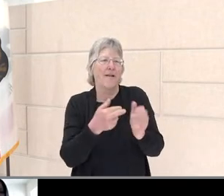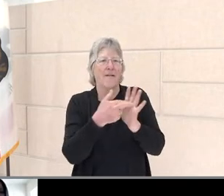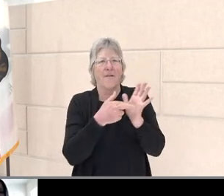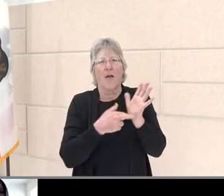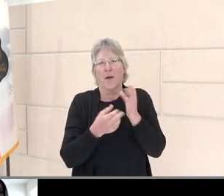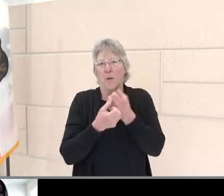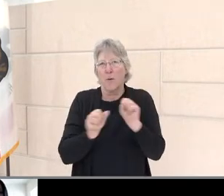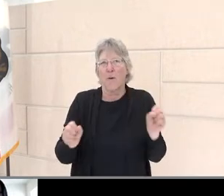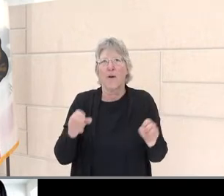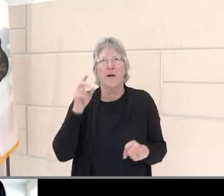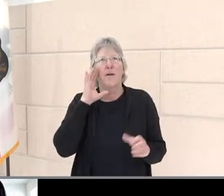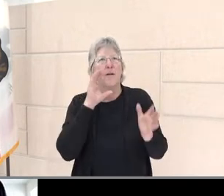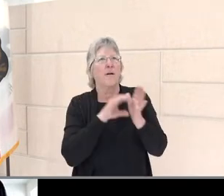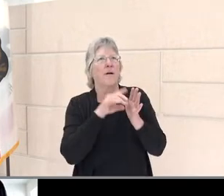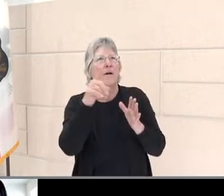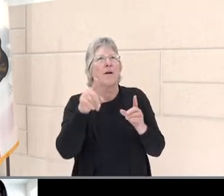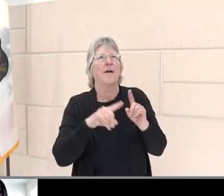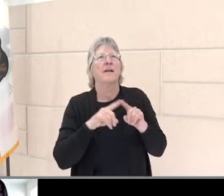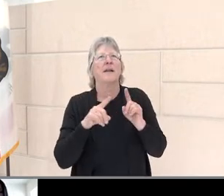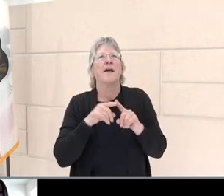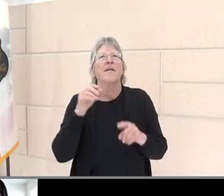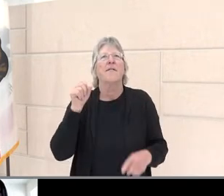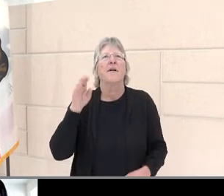ព្រួយ